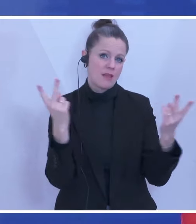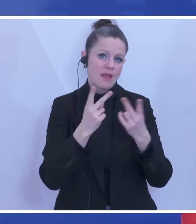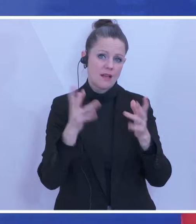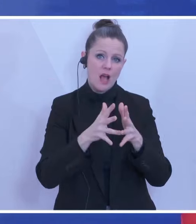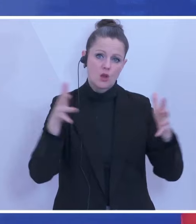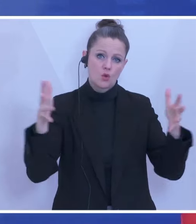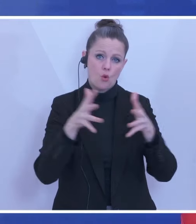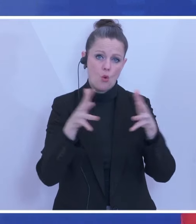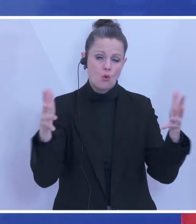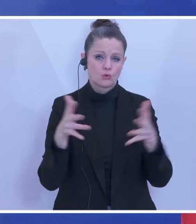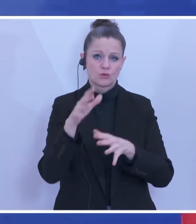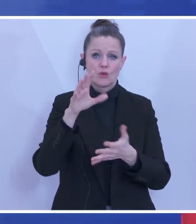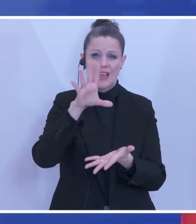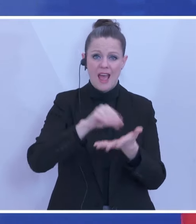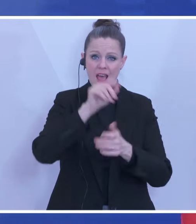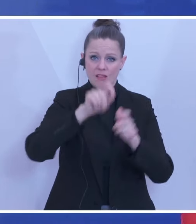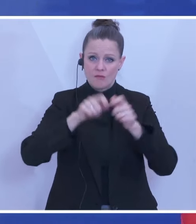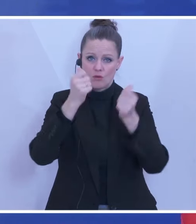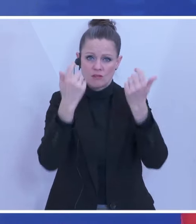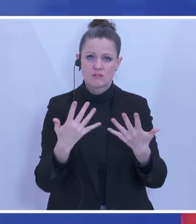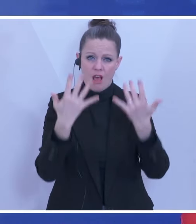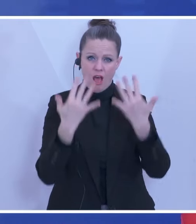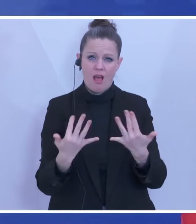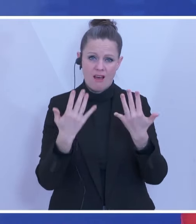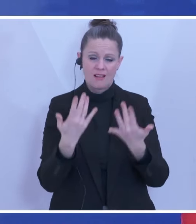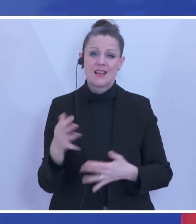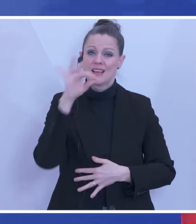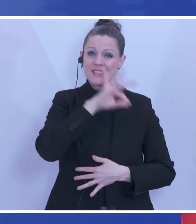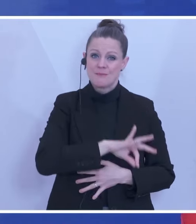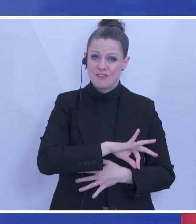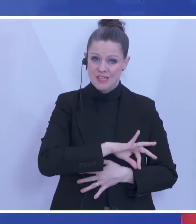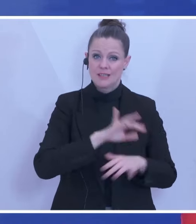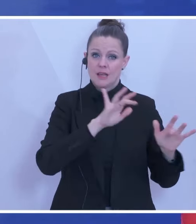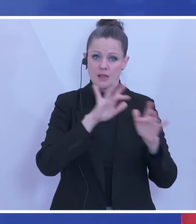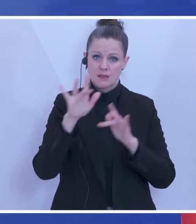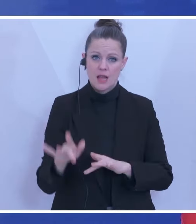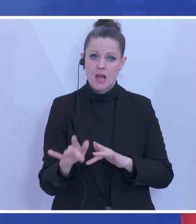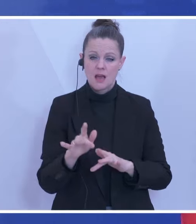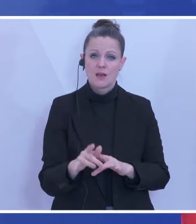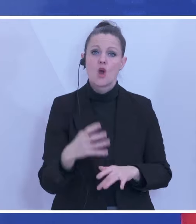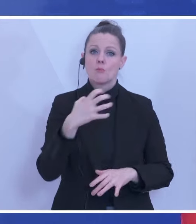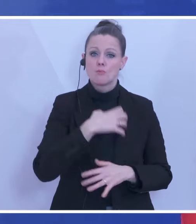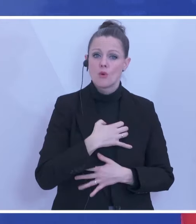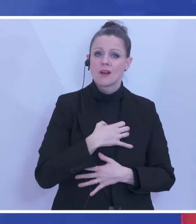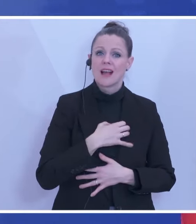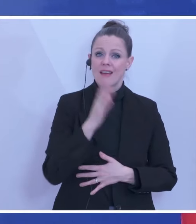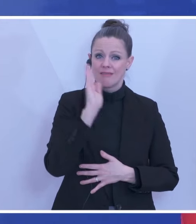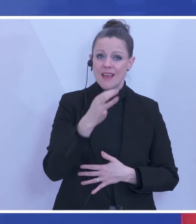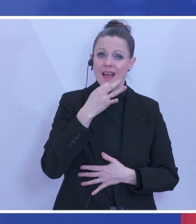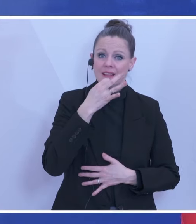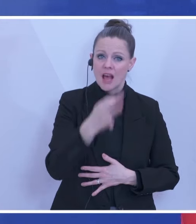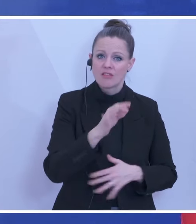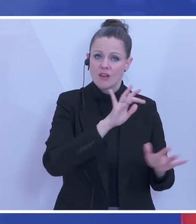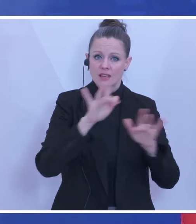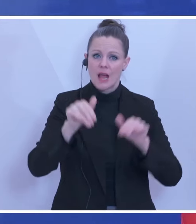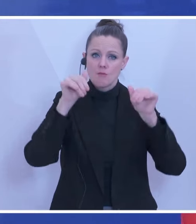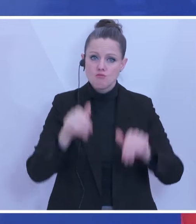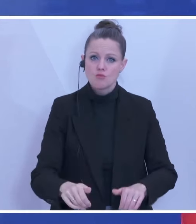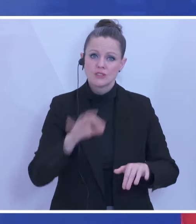Größe sie hat und welche Einwohnerzahl sie aufweist, verpflichtet auf direkte Anfragen von Bürgerinnen und Bürgern zu